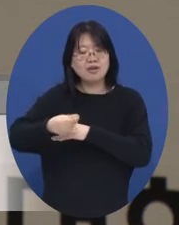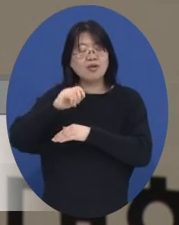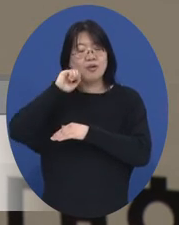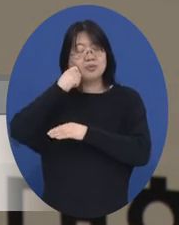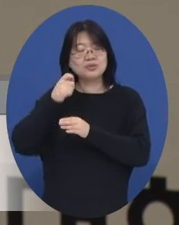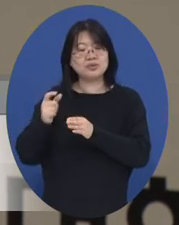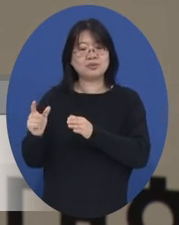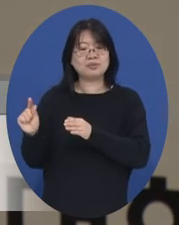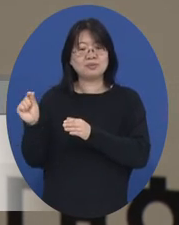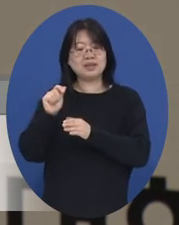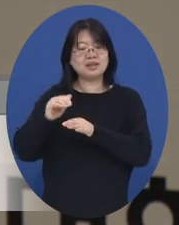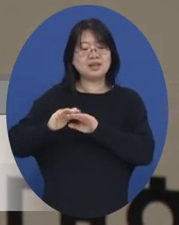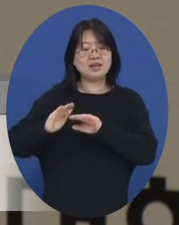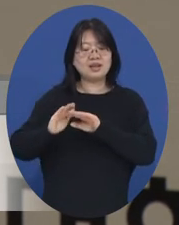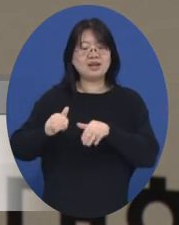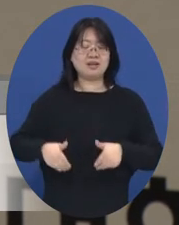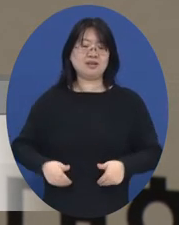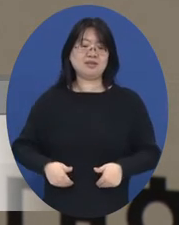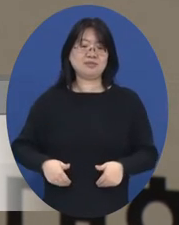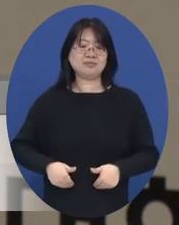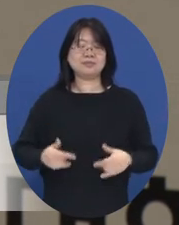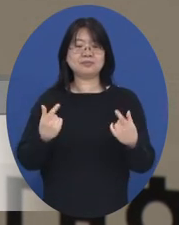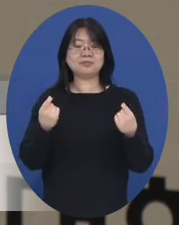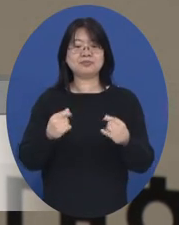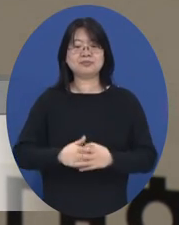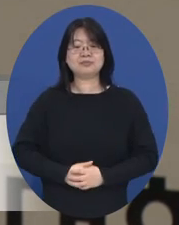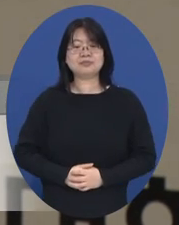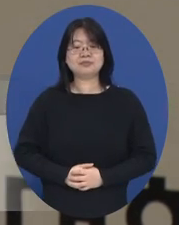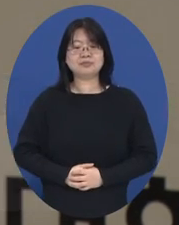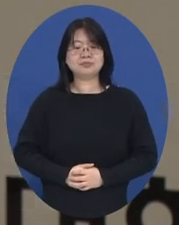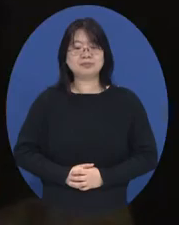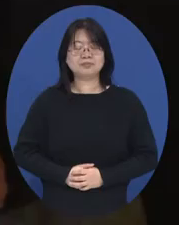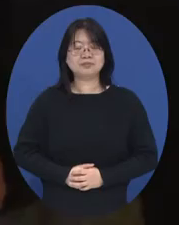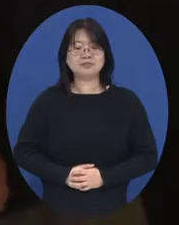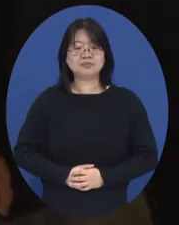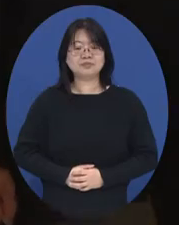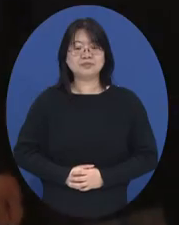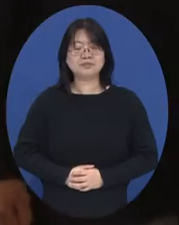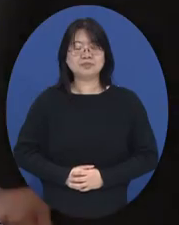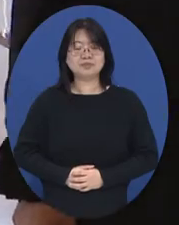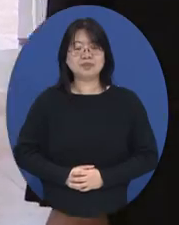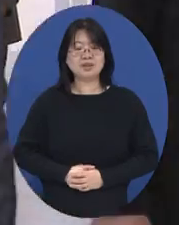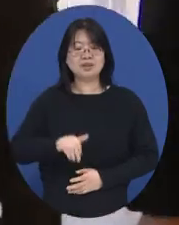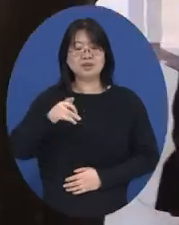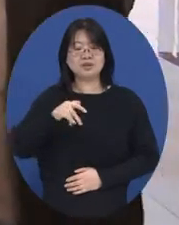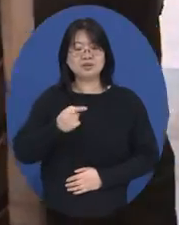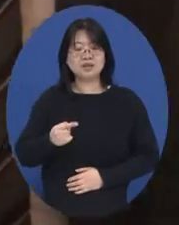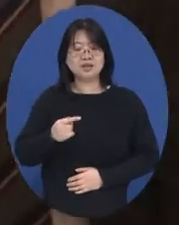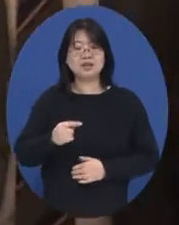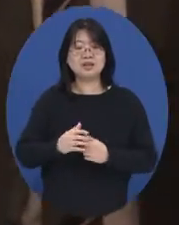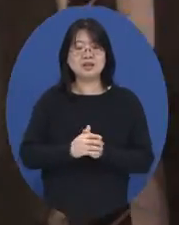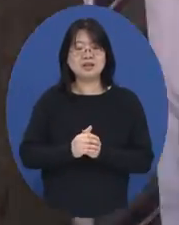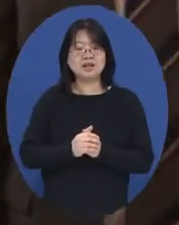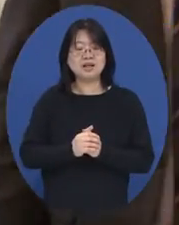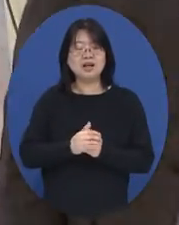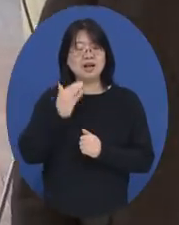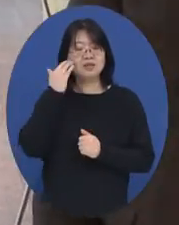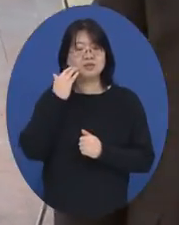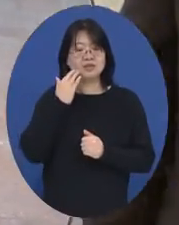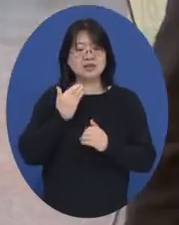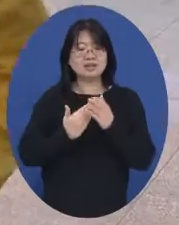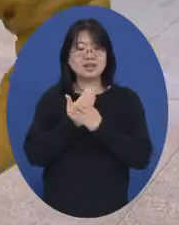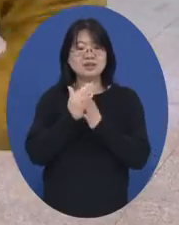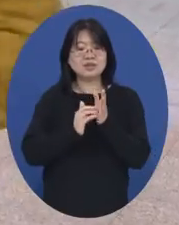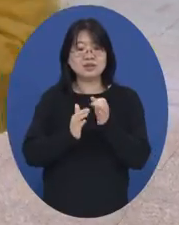어려움도 조속히 해결해야 할 상황입니다. 경기도의회는 코로나19 확진자가 국내에 발생한